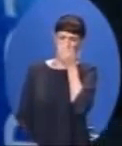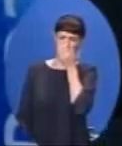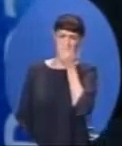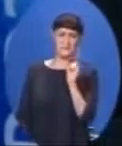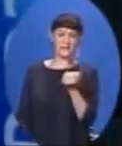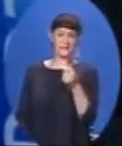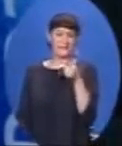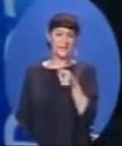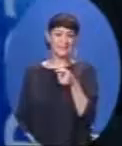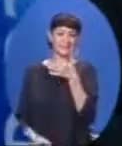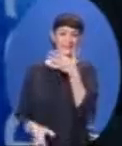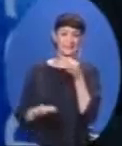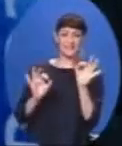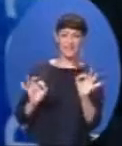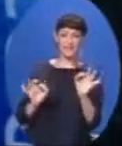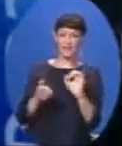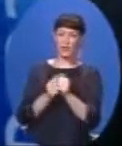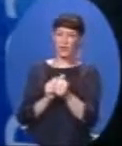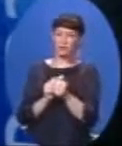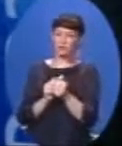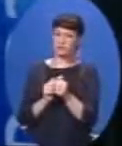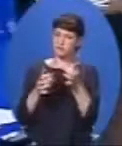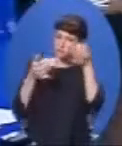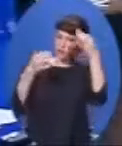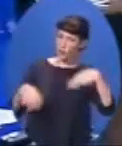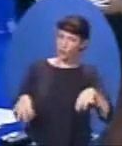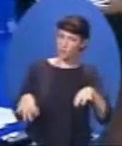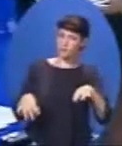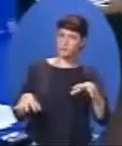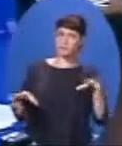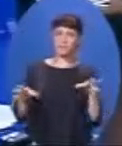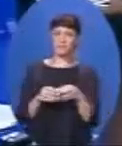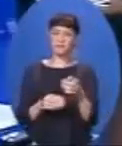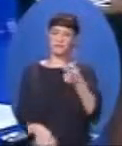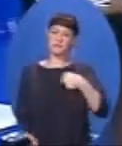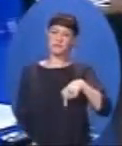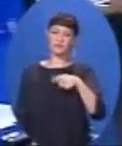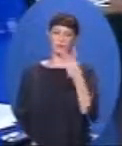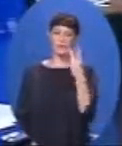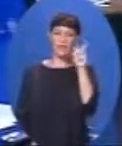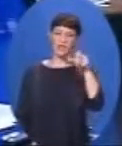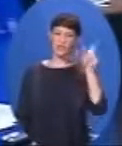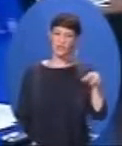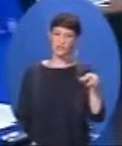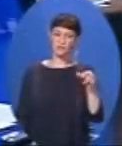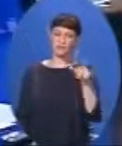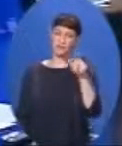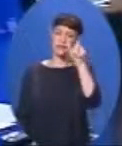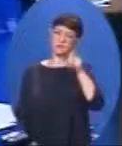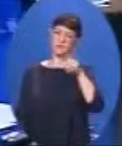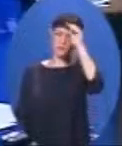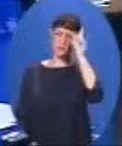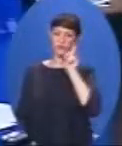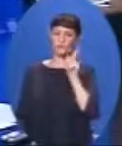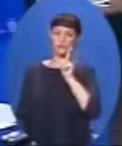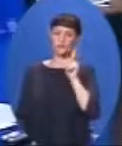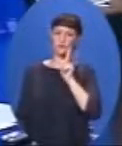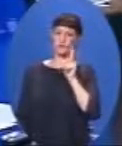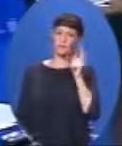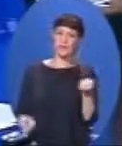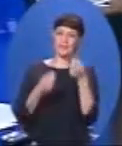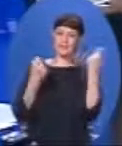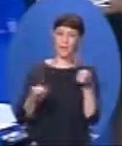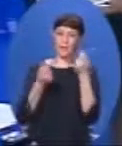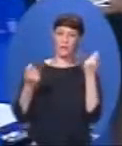רצוי? זה מעורר מחלוקת. עמנו שניים, ערב טוב לפרסומאי יגאל ארמוני. ערב טוב. וערב